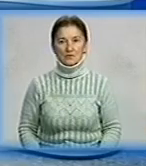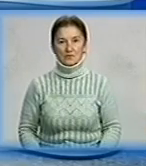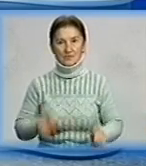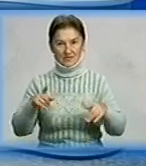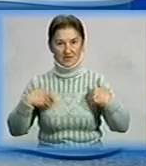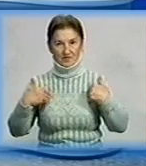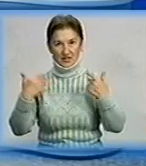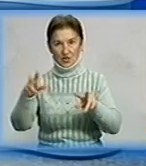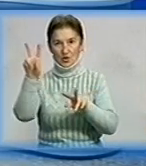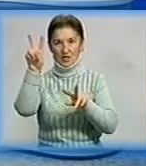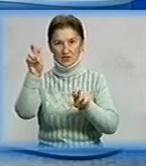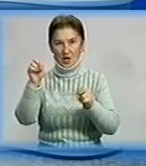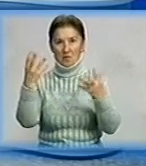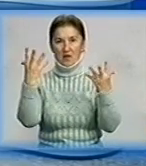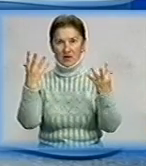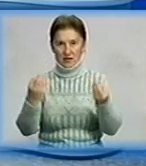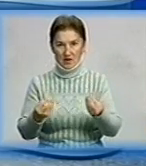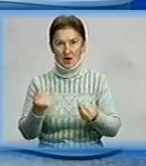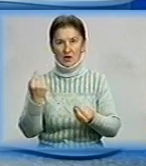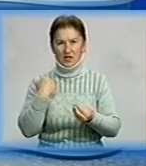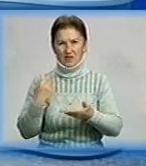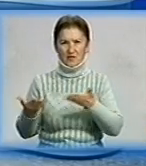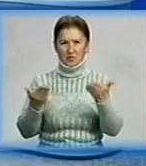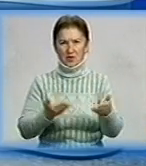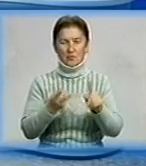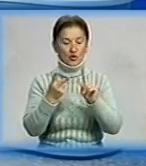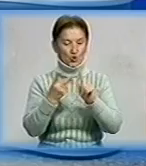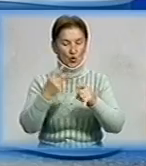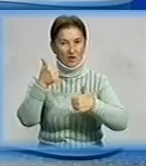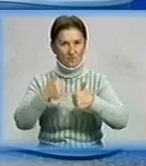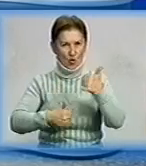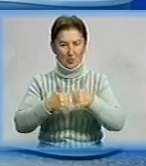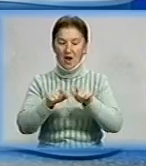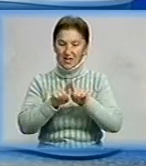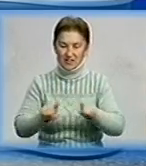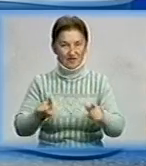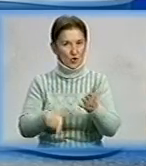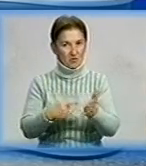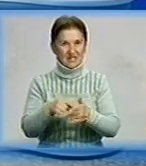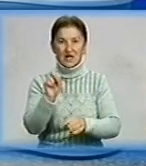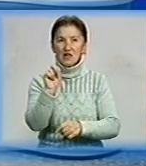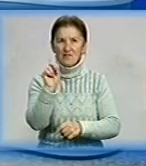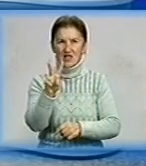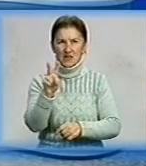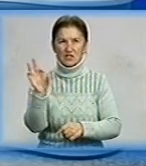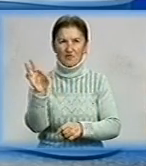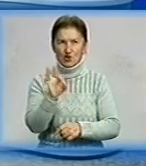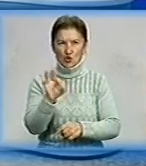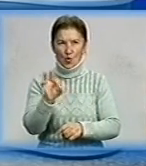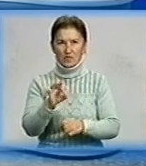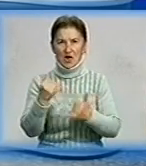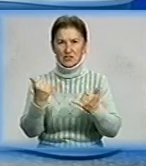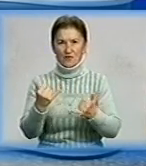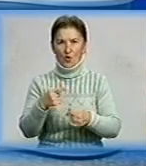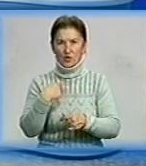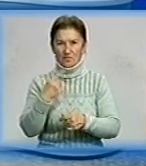Вітаю вас у темі дня. Кіровоград приймає другий міжнародний форум «Креативне місто» 12 жовтня. І сьогодні говоримо